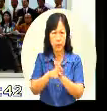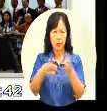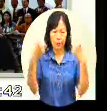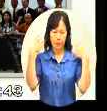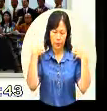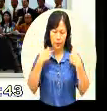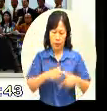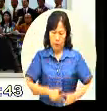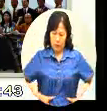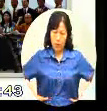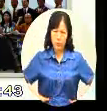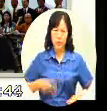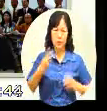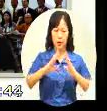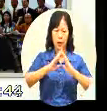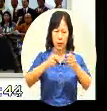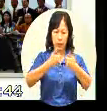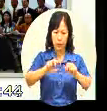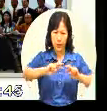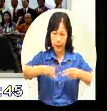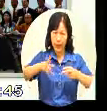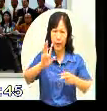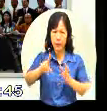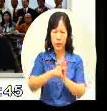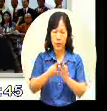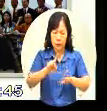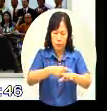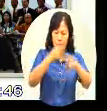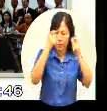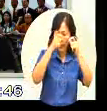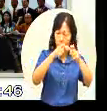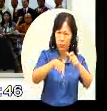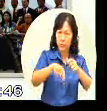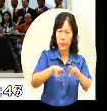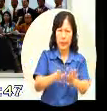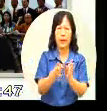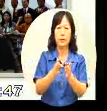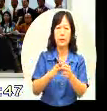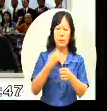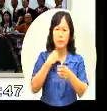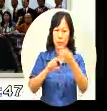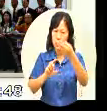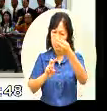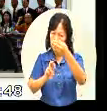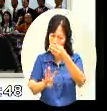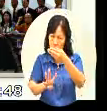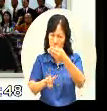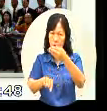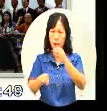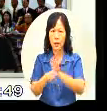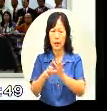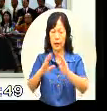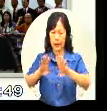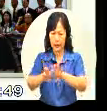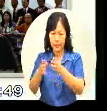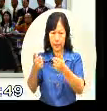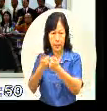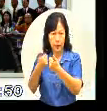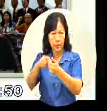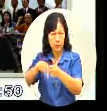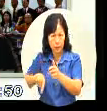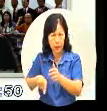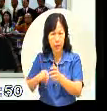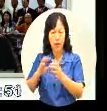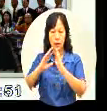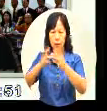气，议会改革从高雄开始”。那在9月24号呢，议会开议的第一天呢，康议